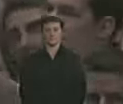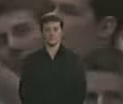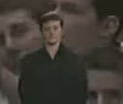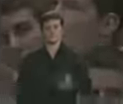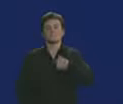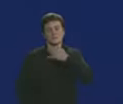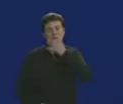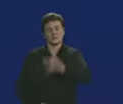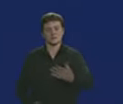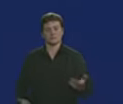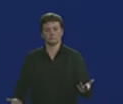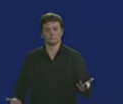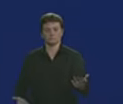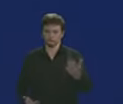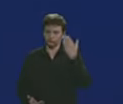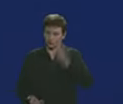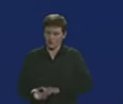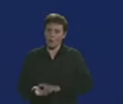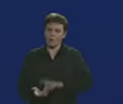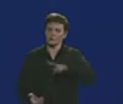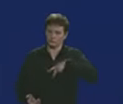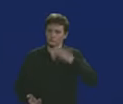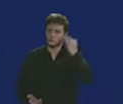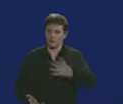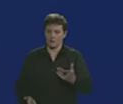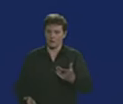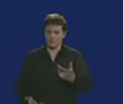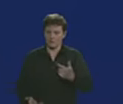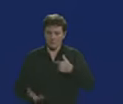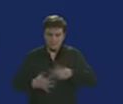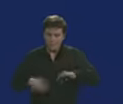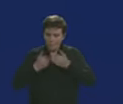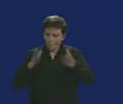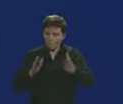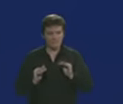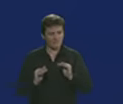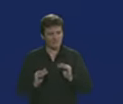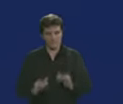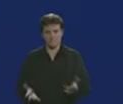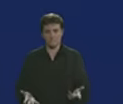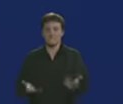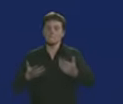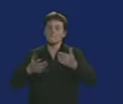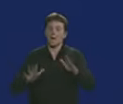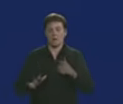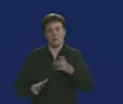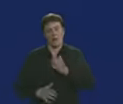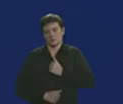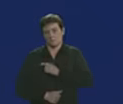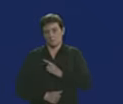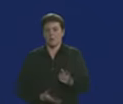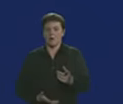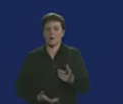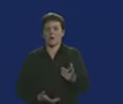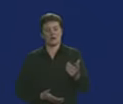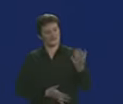J'ai dit, je sais d'où je viens. Nous continuerons à être un pays ouvert. Mais je n'accepte pas qu'on nous interdise